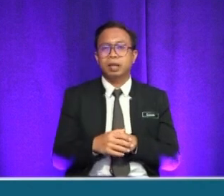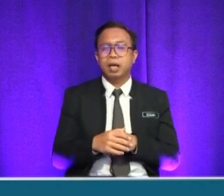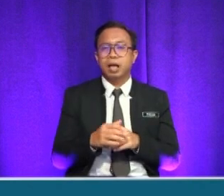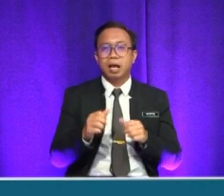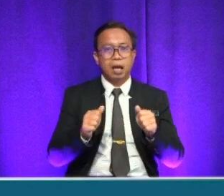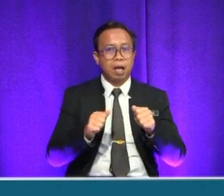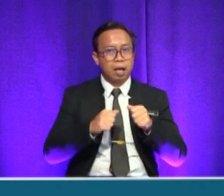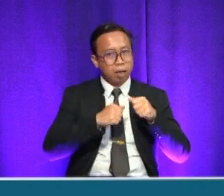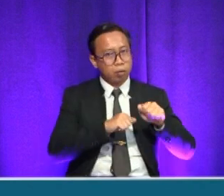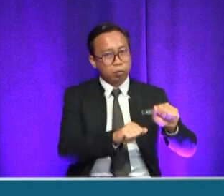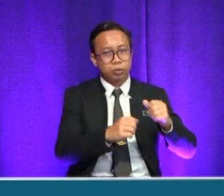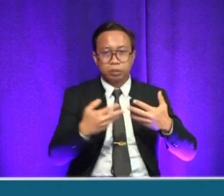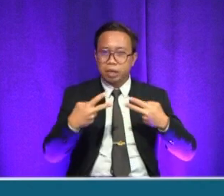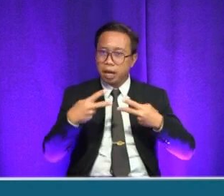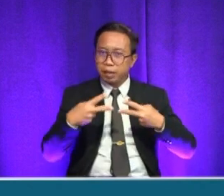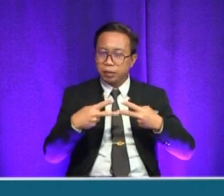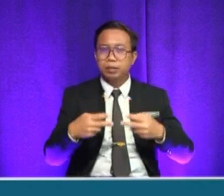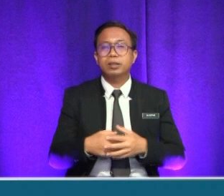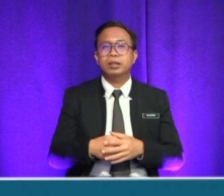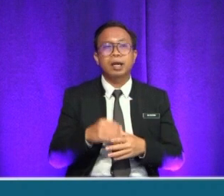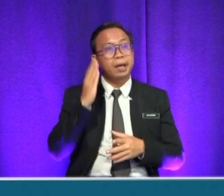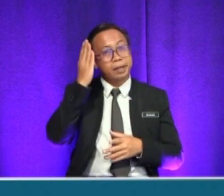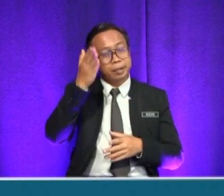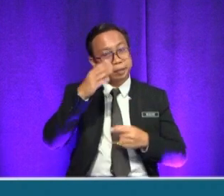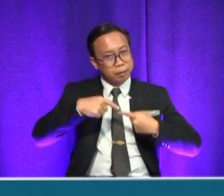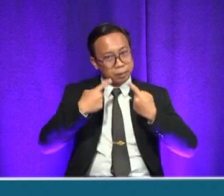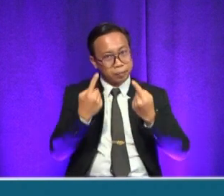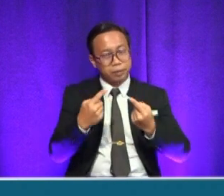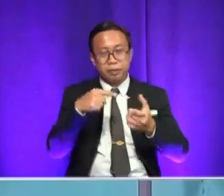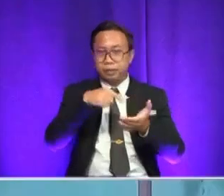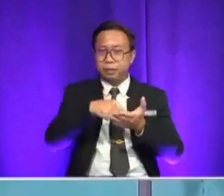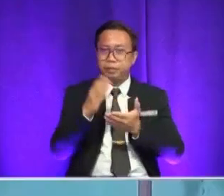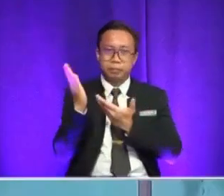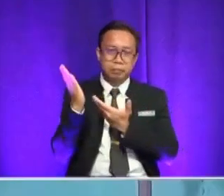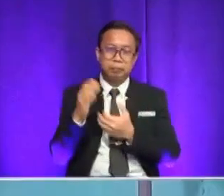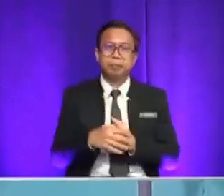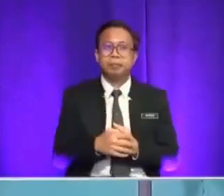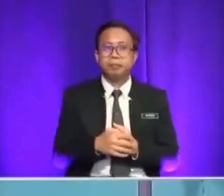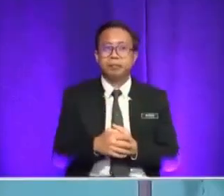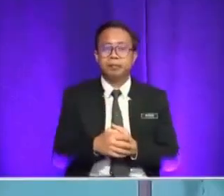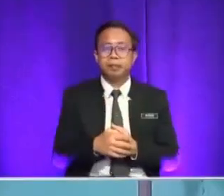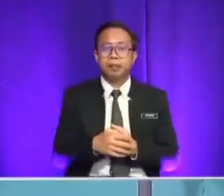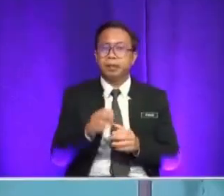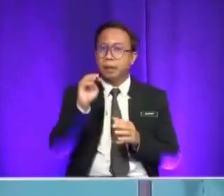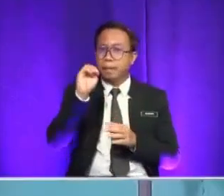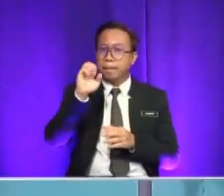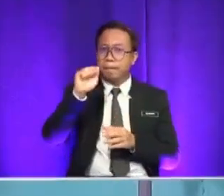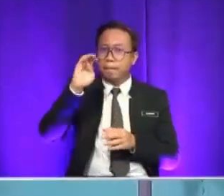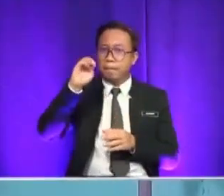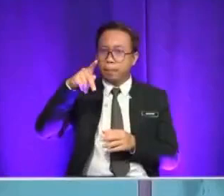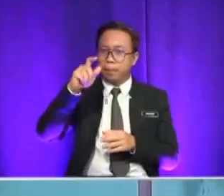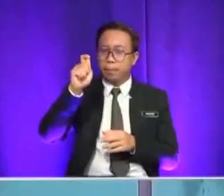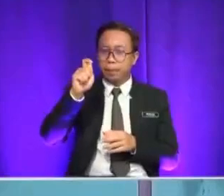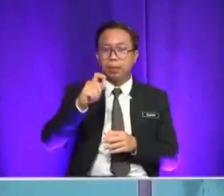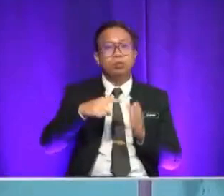akan bergerak daripada live, okey, kemudian dia akan pergi kepada sini. Okey, dia akan pergi kepada pemampat lah untuk pastikan